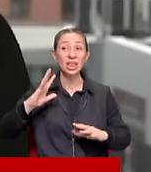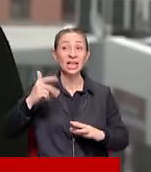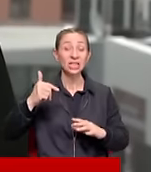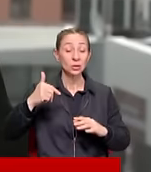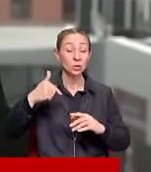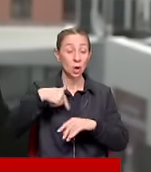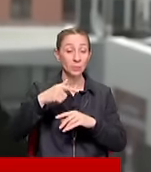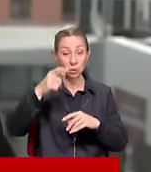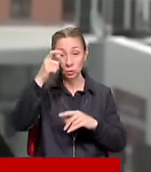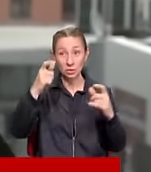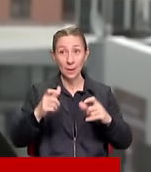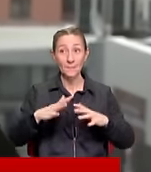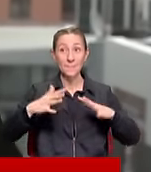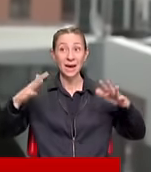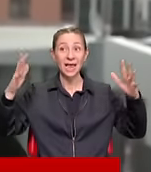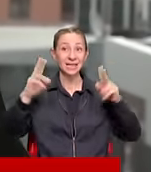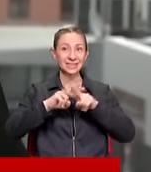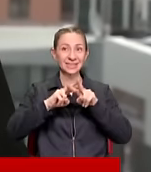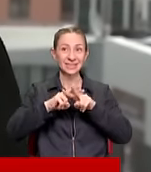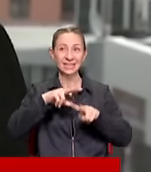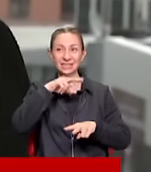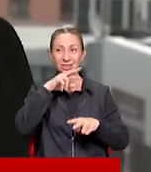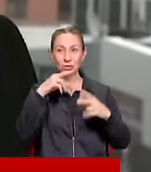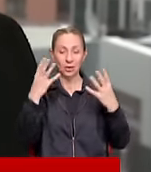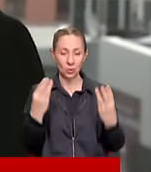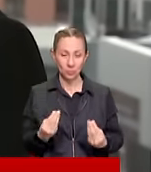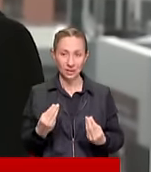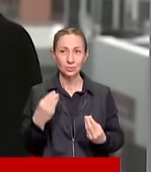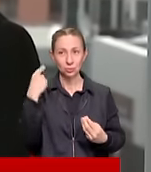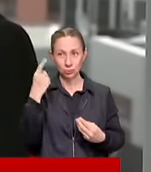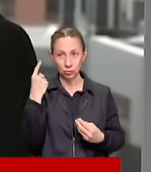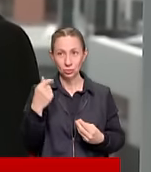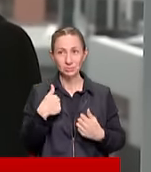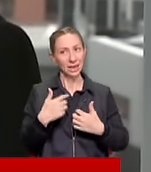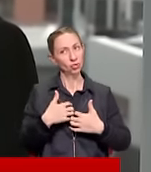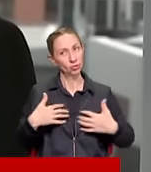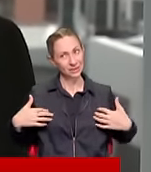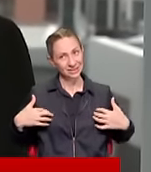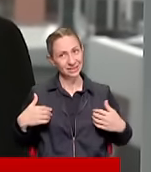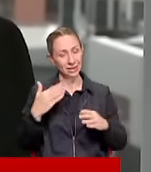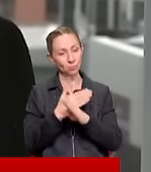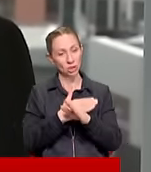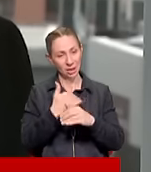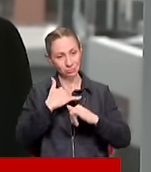dönemin Türkiye'nin parlayan yıldızı Keçiören haline getireceğiz. Bize güvensinler